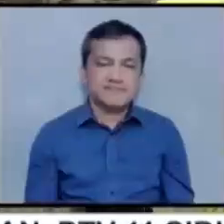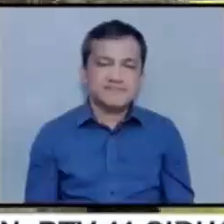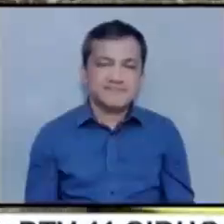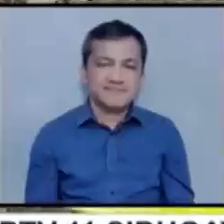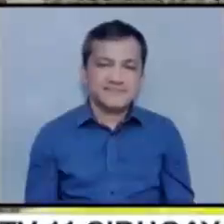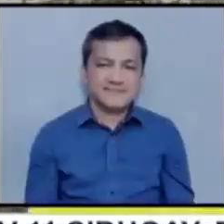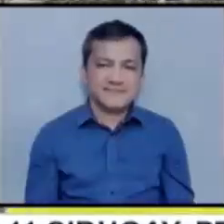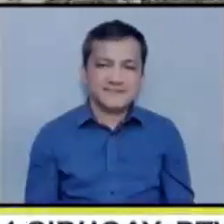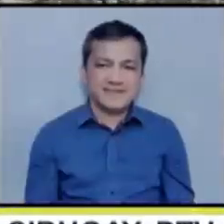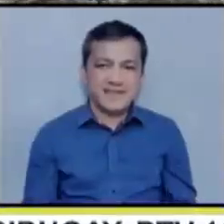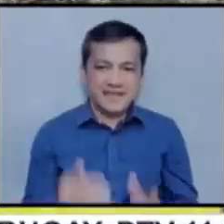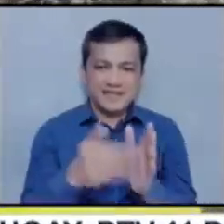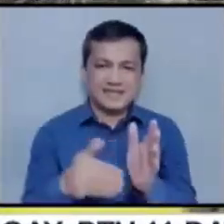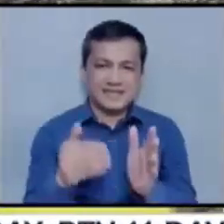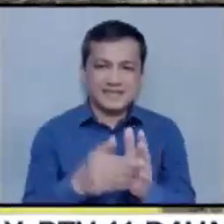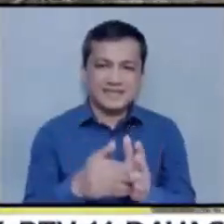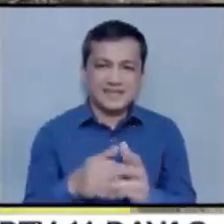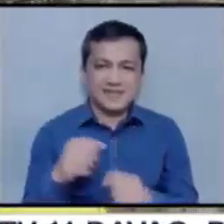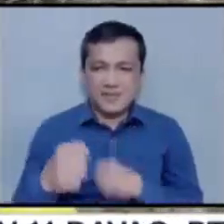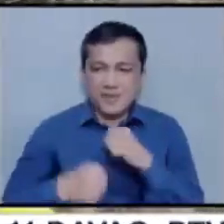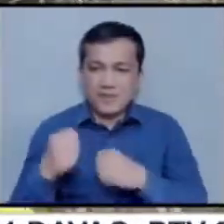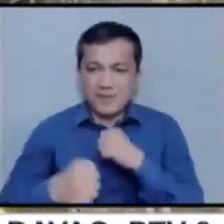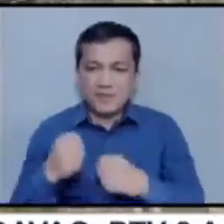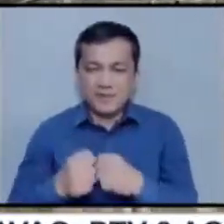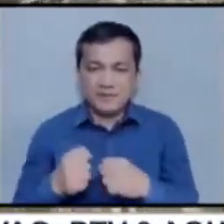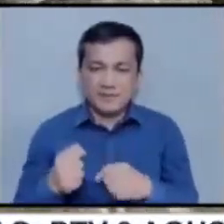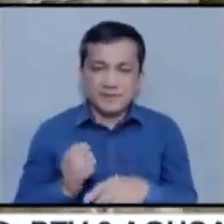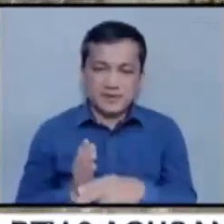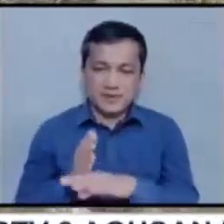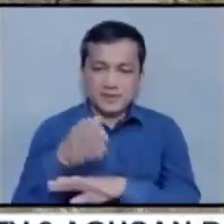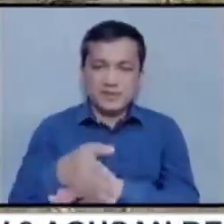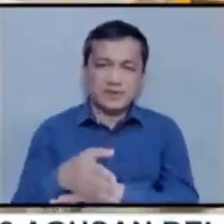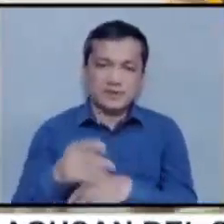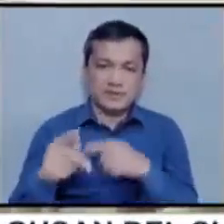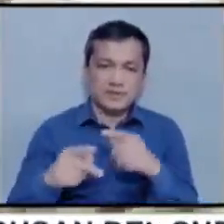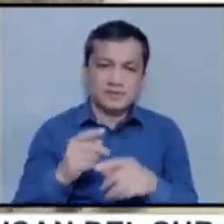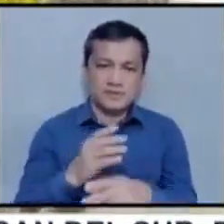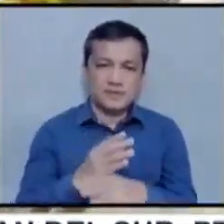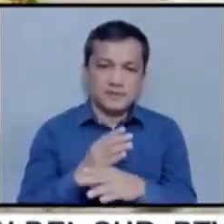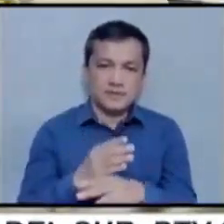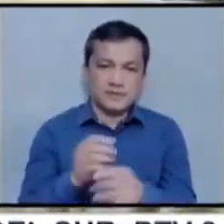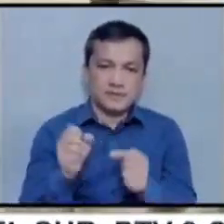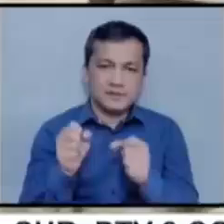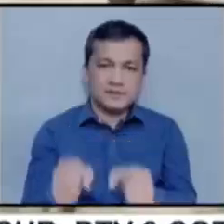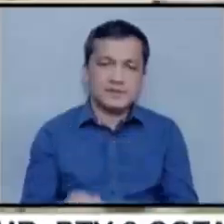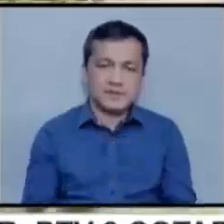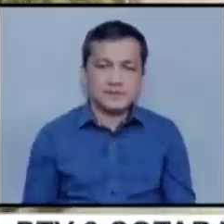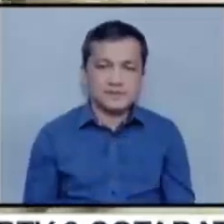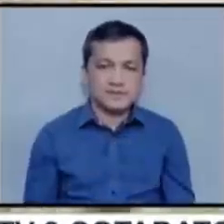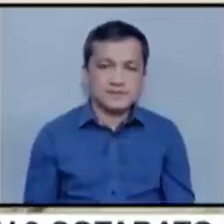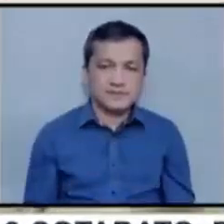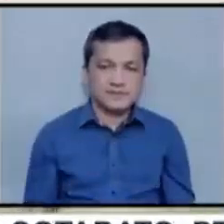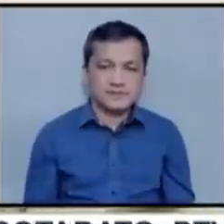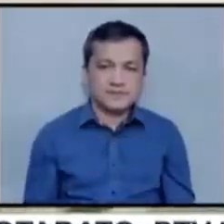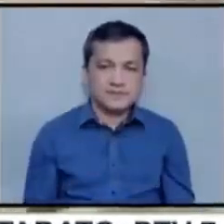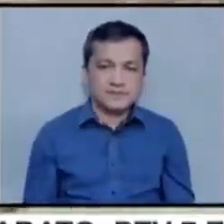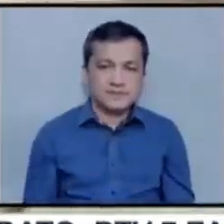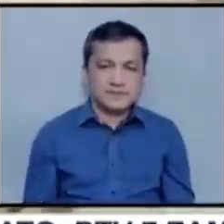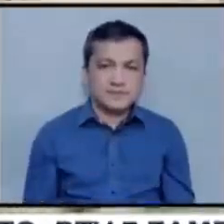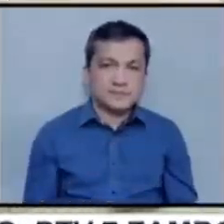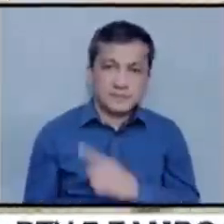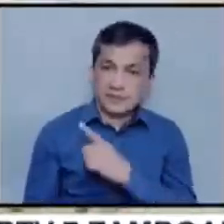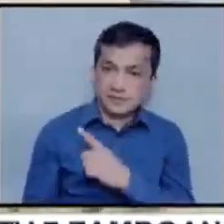Maya't maya naman ang pagkaripa sa pagtawid ng ilang residenteng naharang sa daanan. Habang patuloy ang isinasagawang